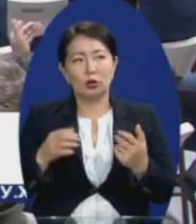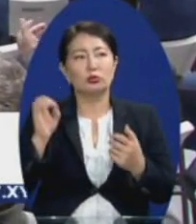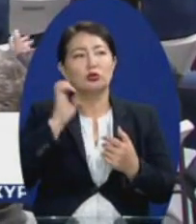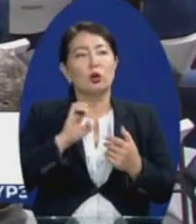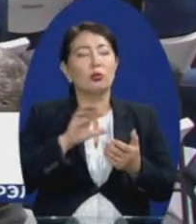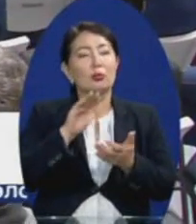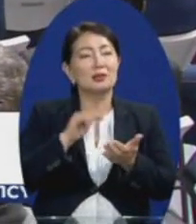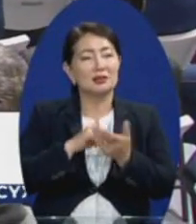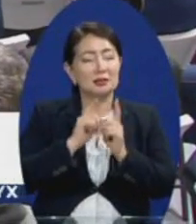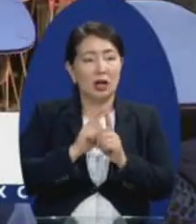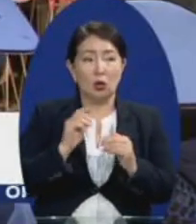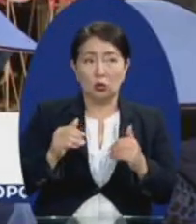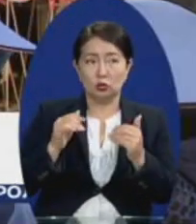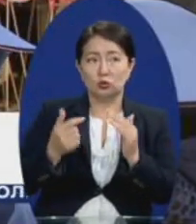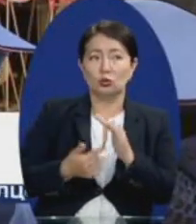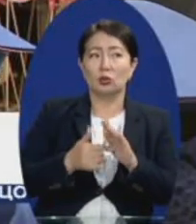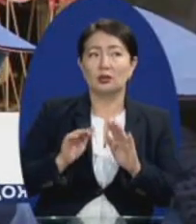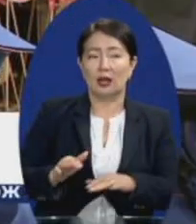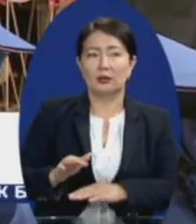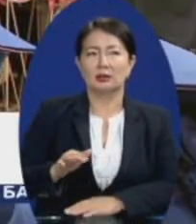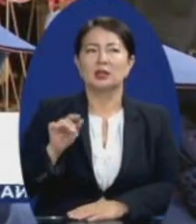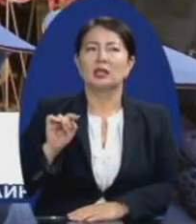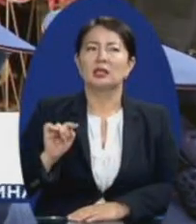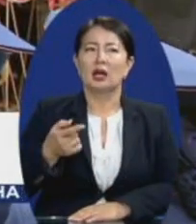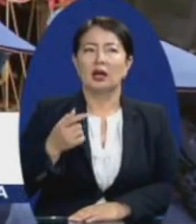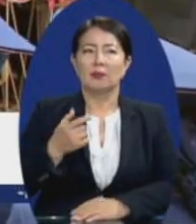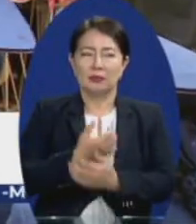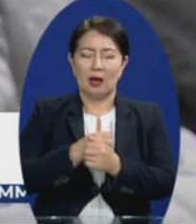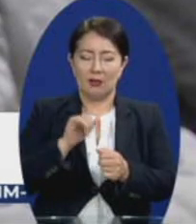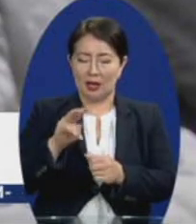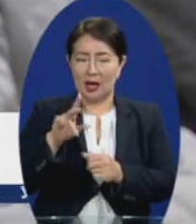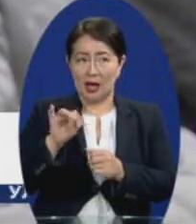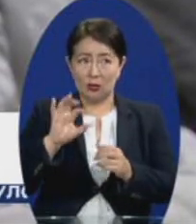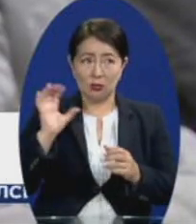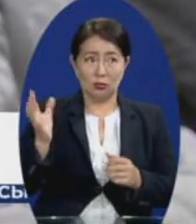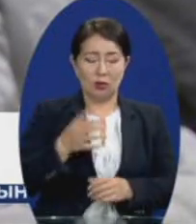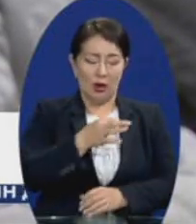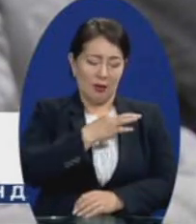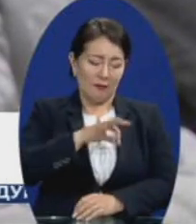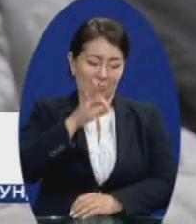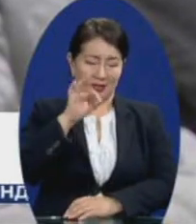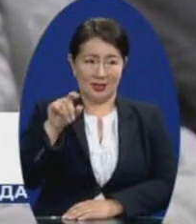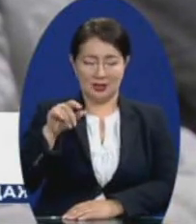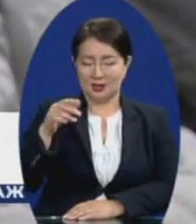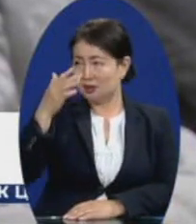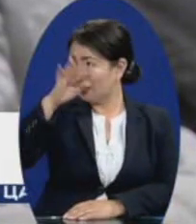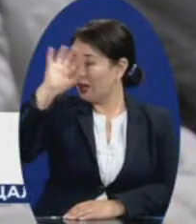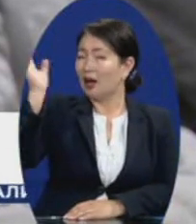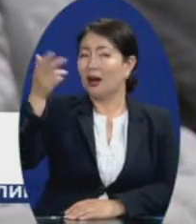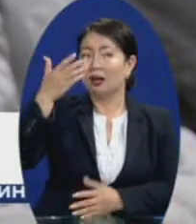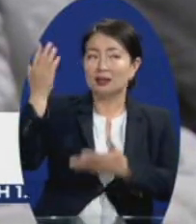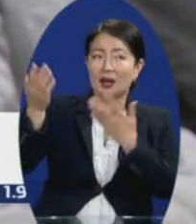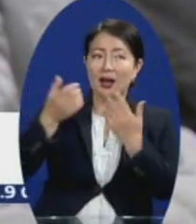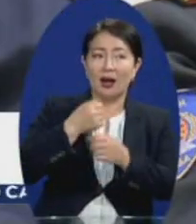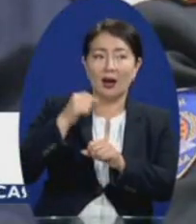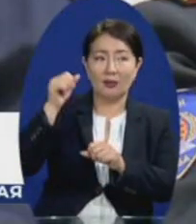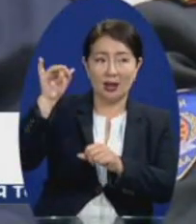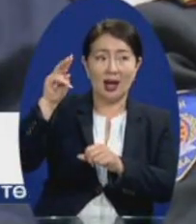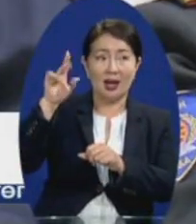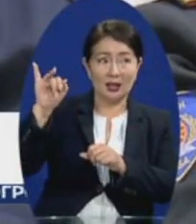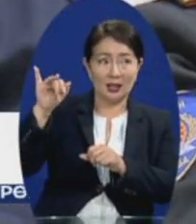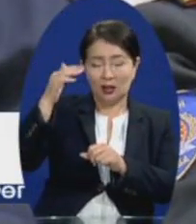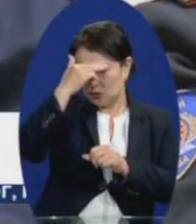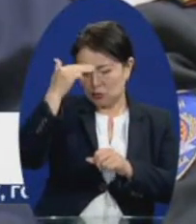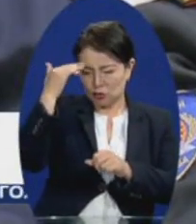стандартаар хөгжих суурин тавигдсан. Өчир нь аврах ангийн бий бүрэлдэхүүн Франц улсын агаараас эрен хайх аврах ангийн олон жилийн